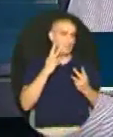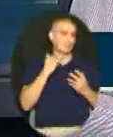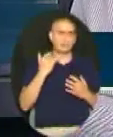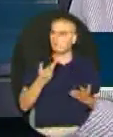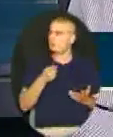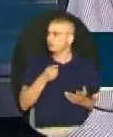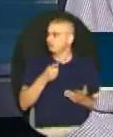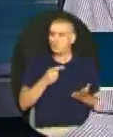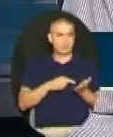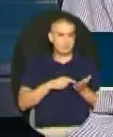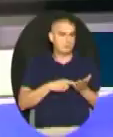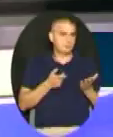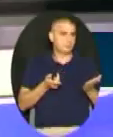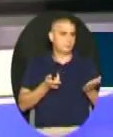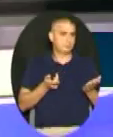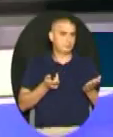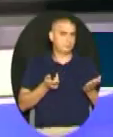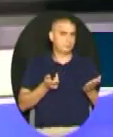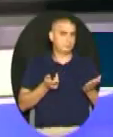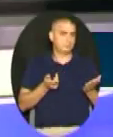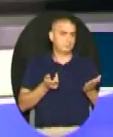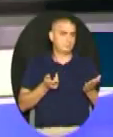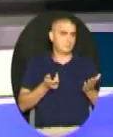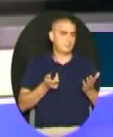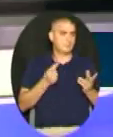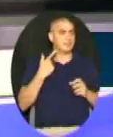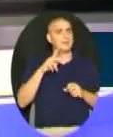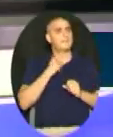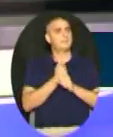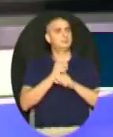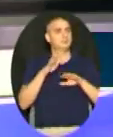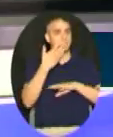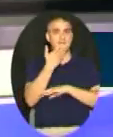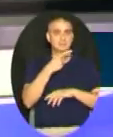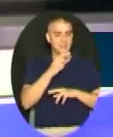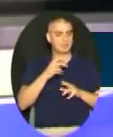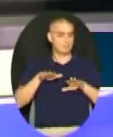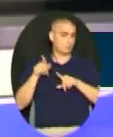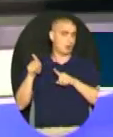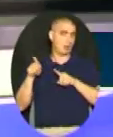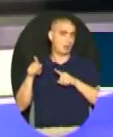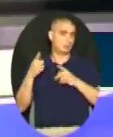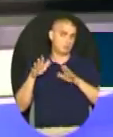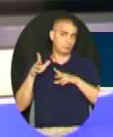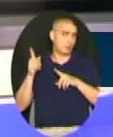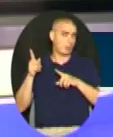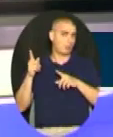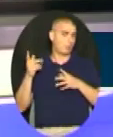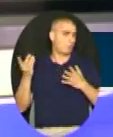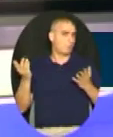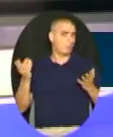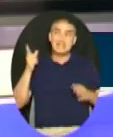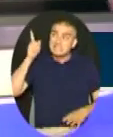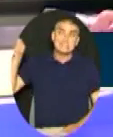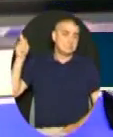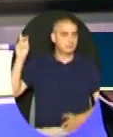אבל זה נובע גם בין היתר משום שהדרג הביצועי במדינת ישראל, הרשות המבצעת, הממשלה,